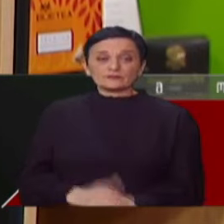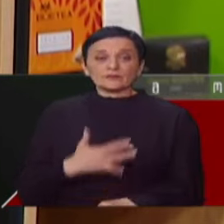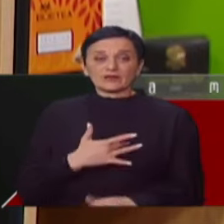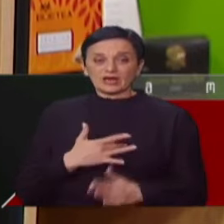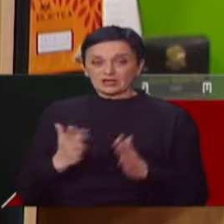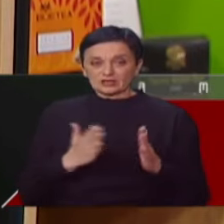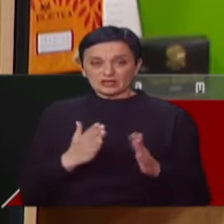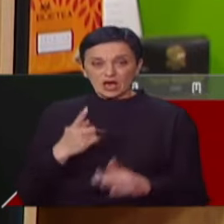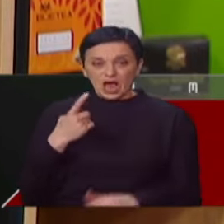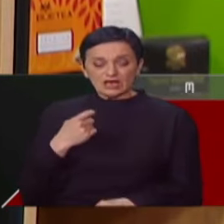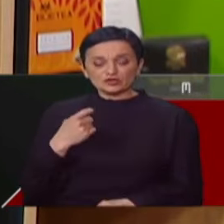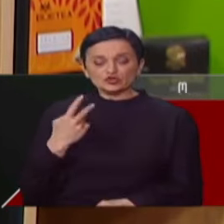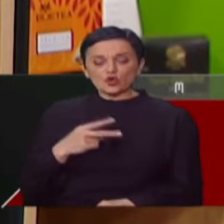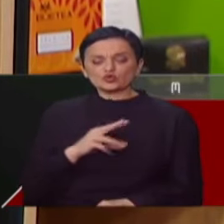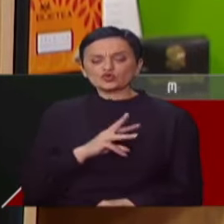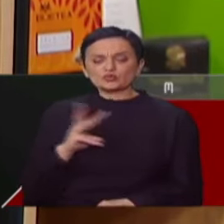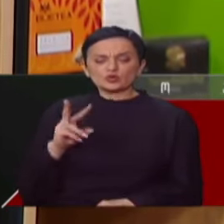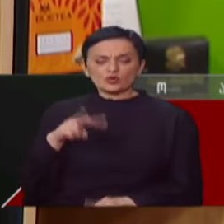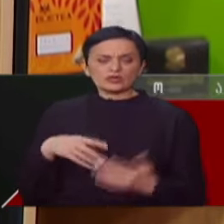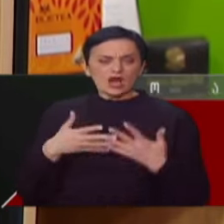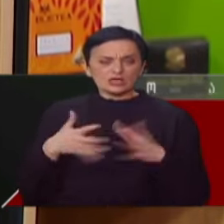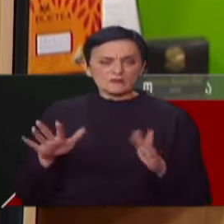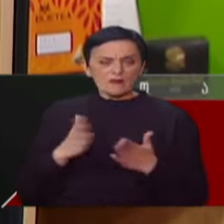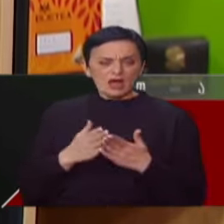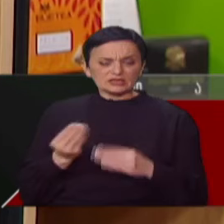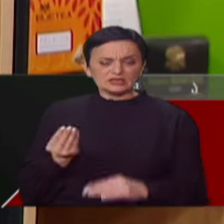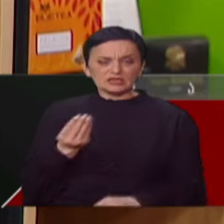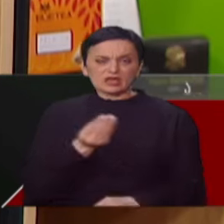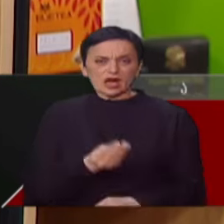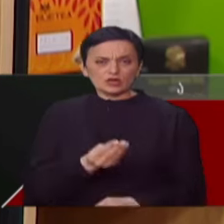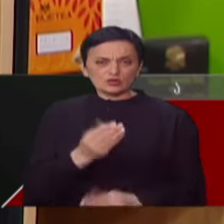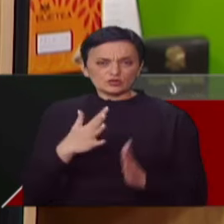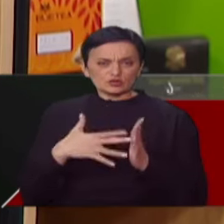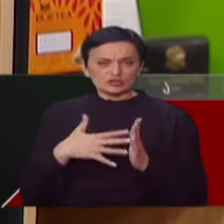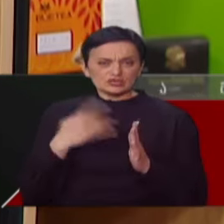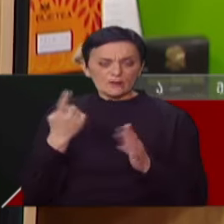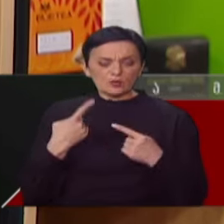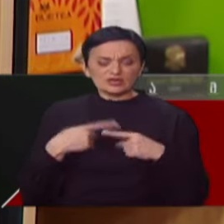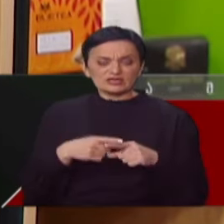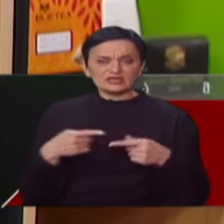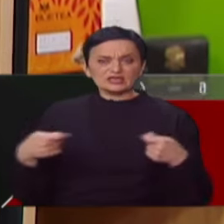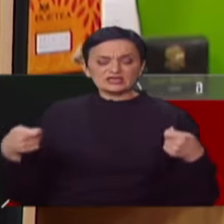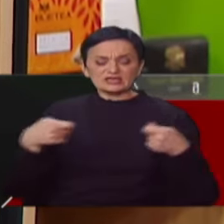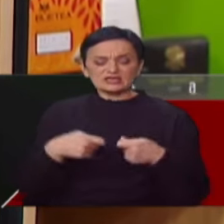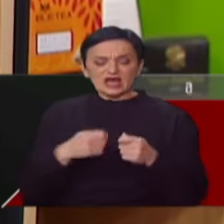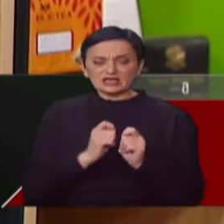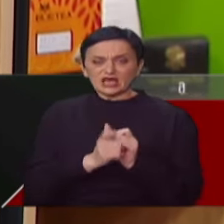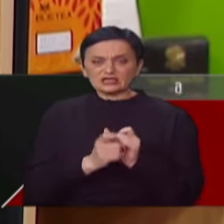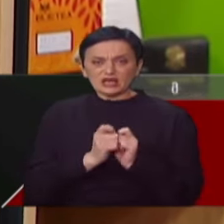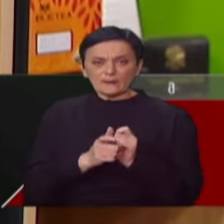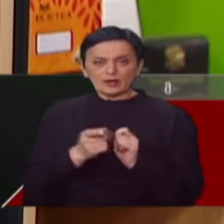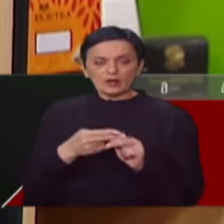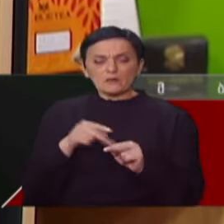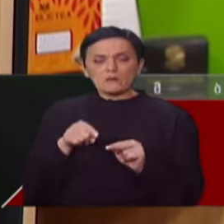Დაახლოებით 120 მილიონ ლარამდე მეტი არის გაცემული სასოფლო სამეურნეო ტექნიკის თანადაფინანსებისთვის, მათ